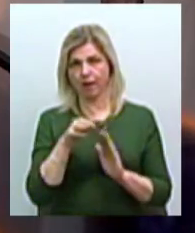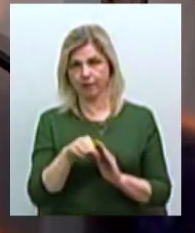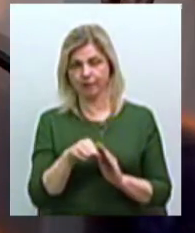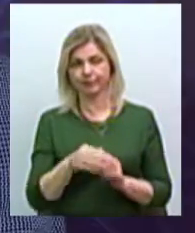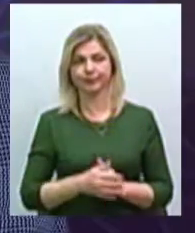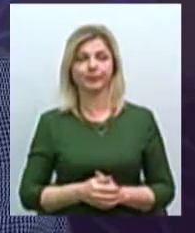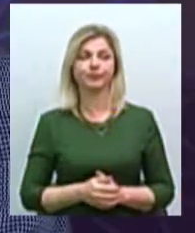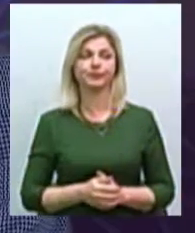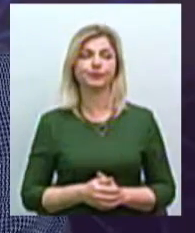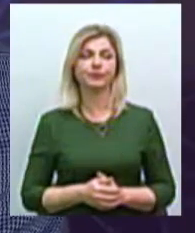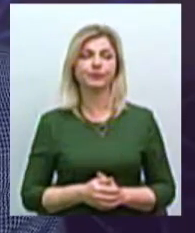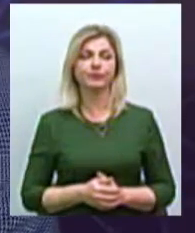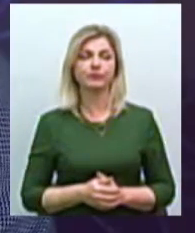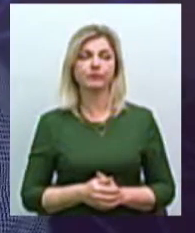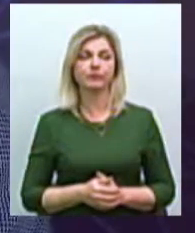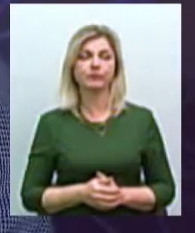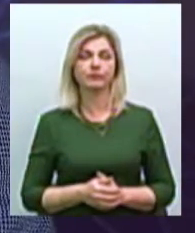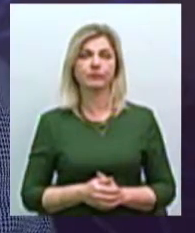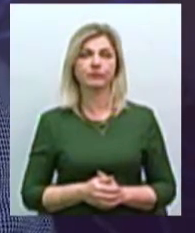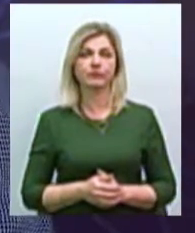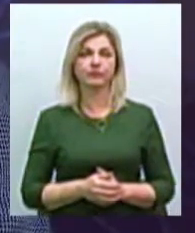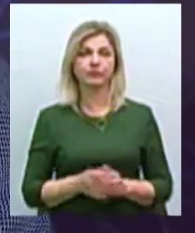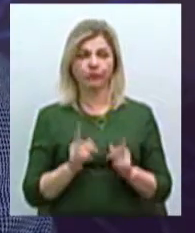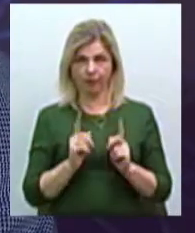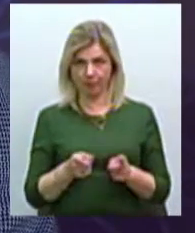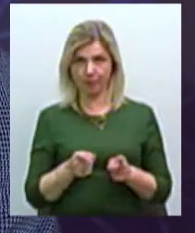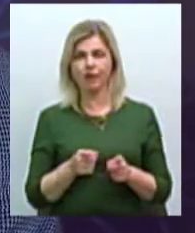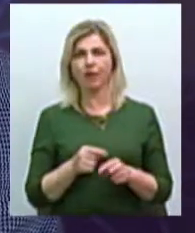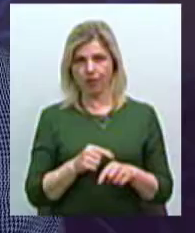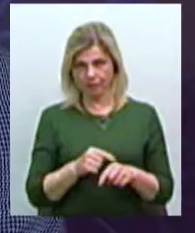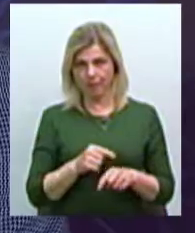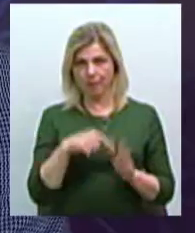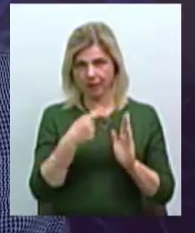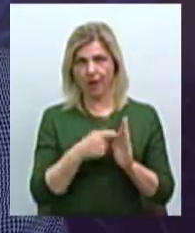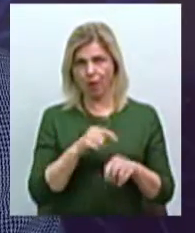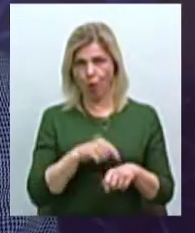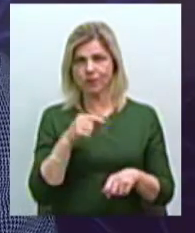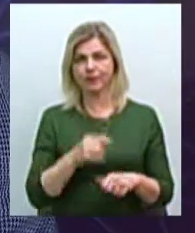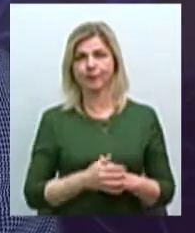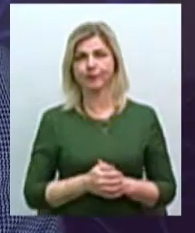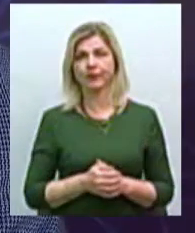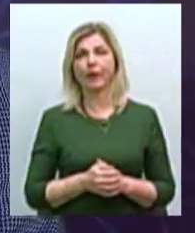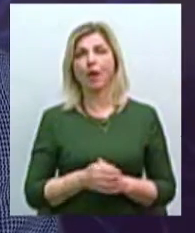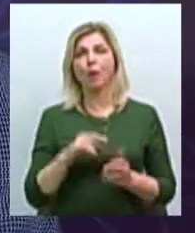Дякую за питання. Дійсно, гостре питання. Дивіться, проєкт,